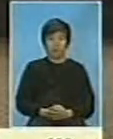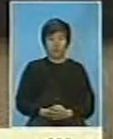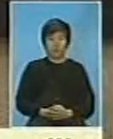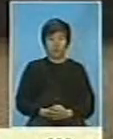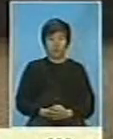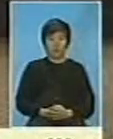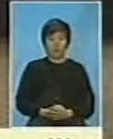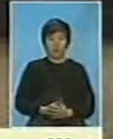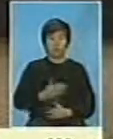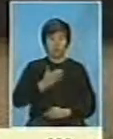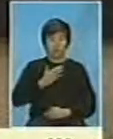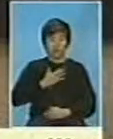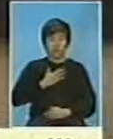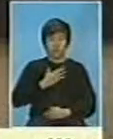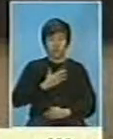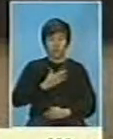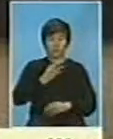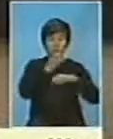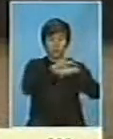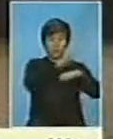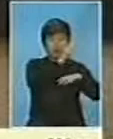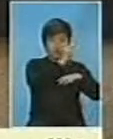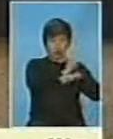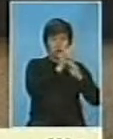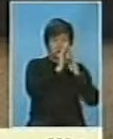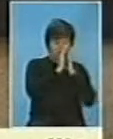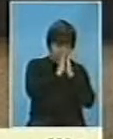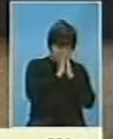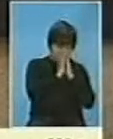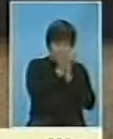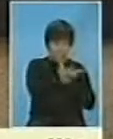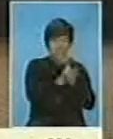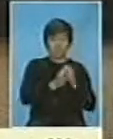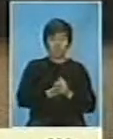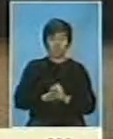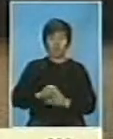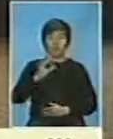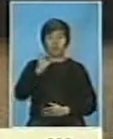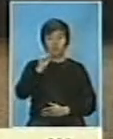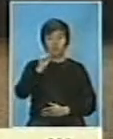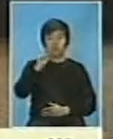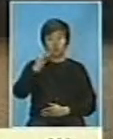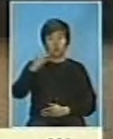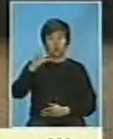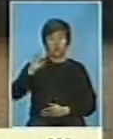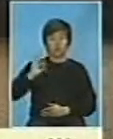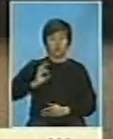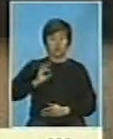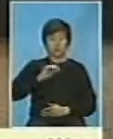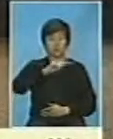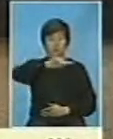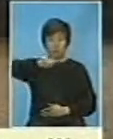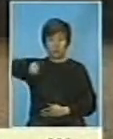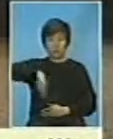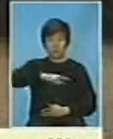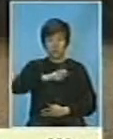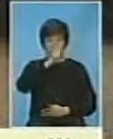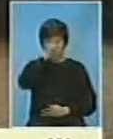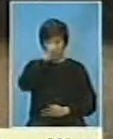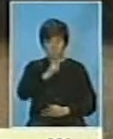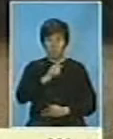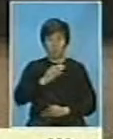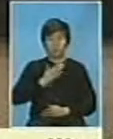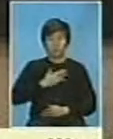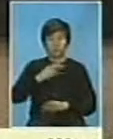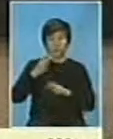ราบเรียนท่านประธานสภานิติบัญญัติแห่งชาติและท่านสมาชิกสภานิติบัญญัติแห่งชาติที่เคารพกระผม